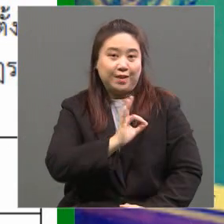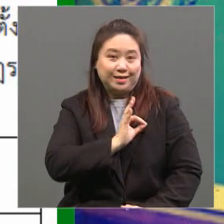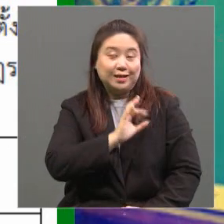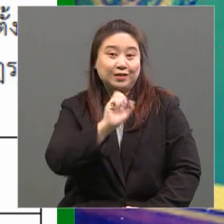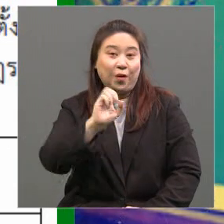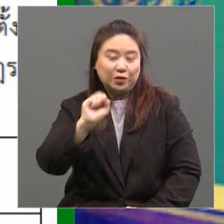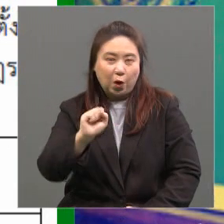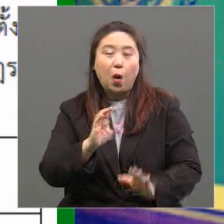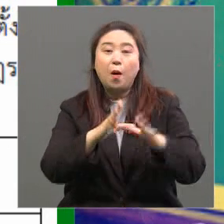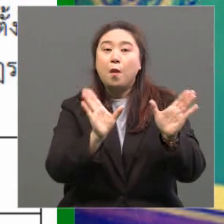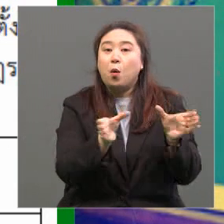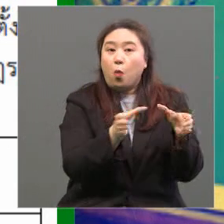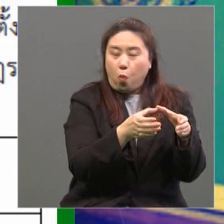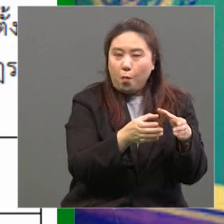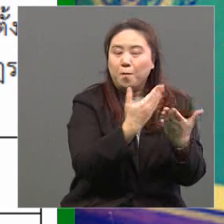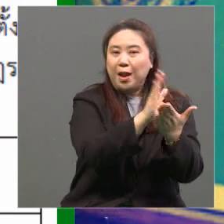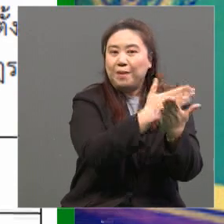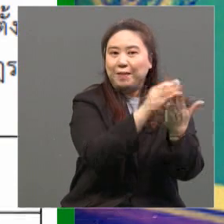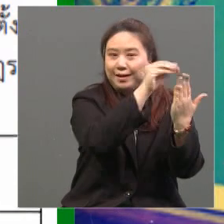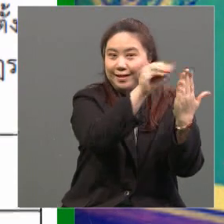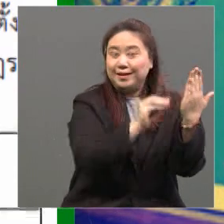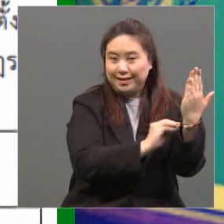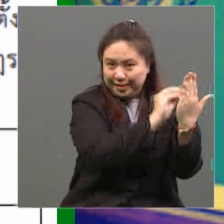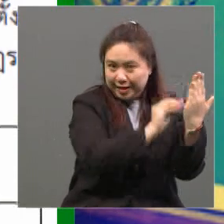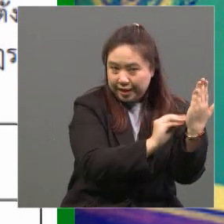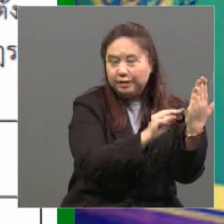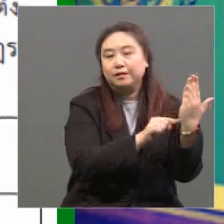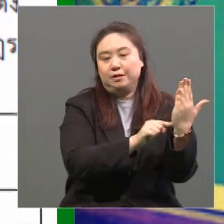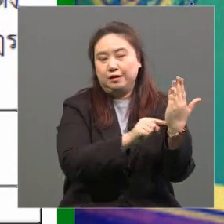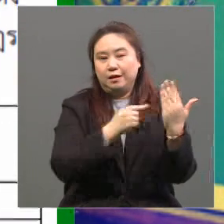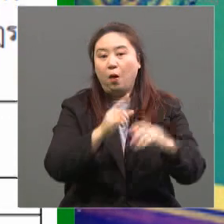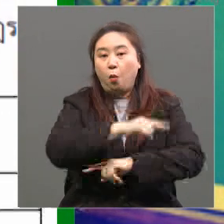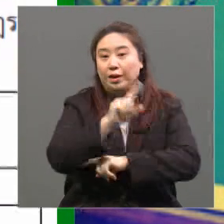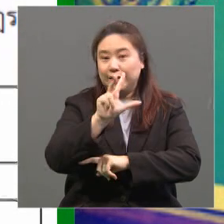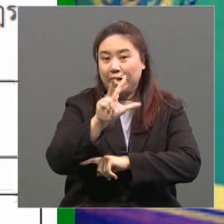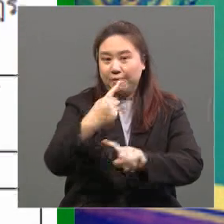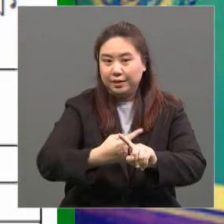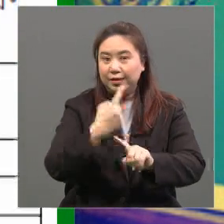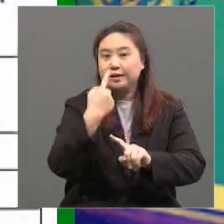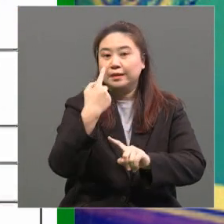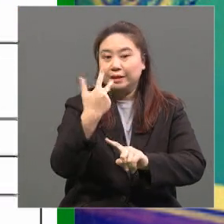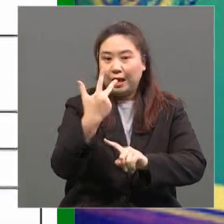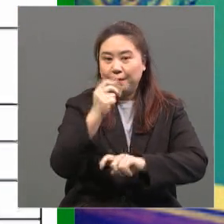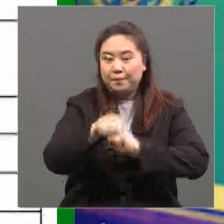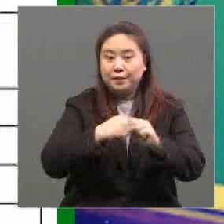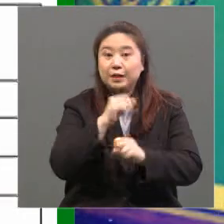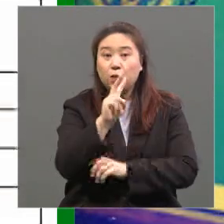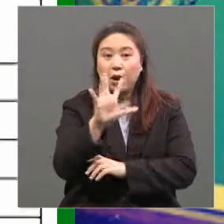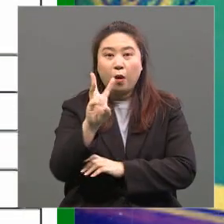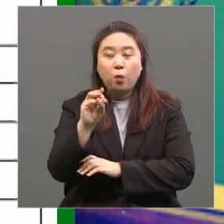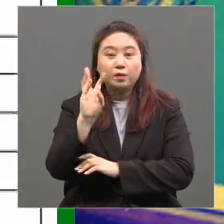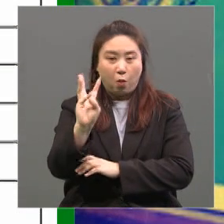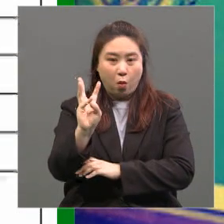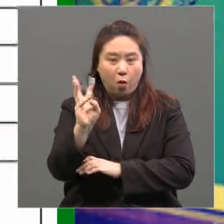บบแบ่งเขตเลือกตั้งและเขตเลือกตั้งของแต่ละจังหวัดพึงมีลงวันที่3มีนาคม2566